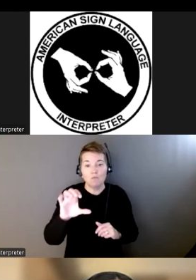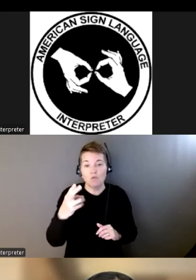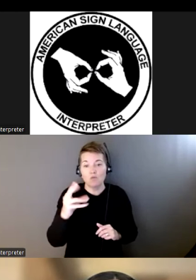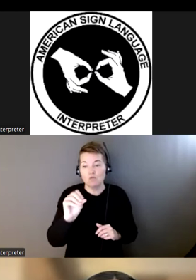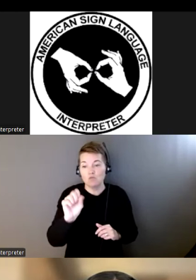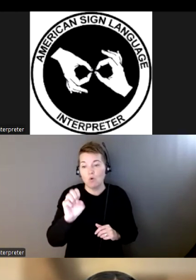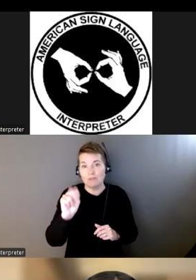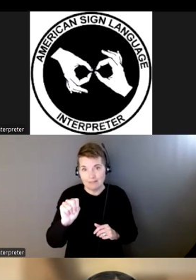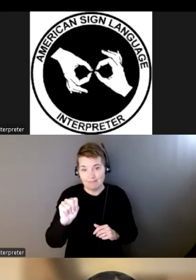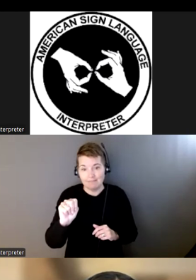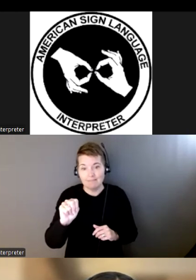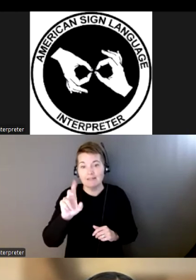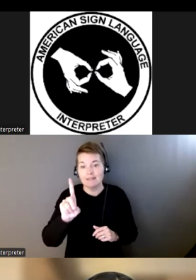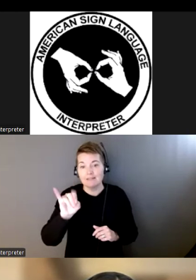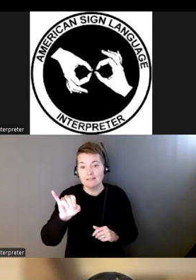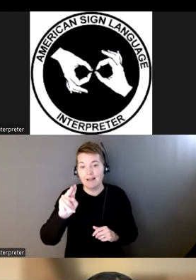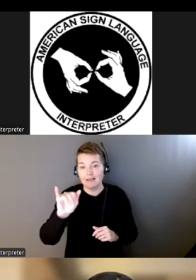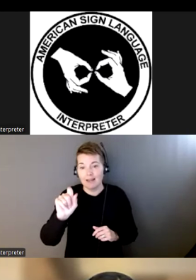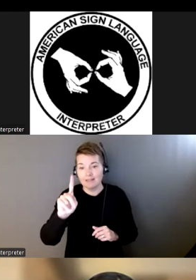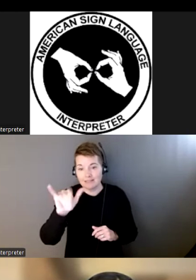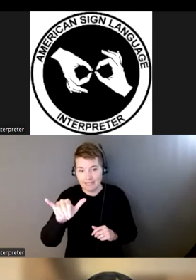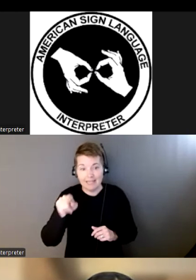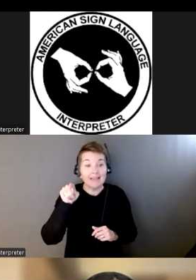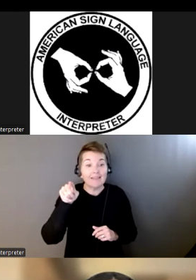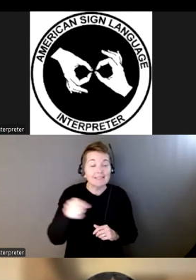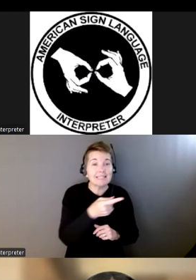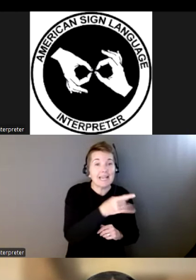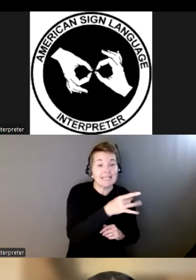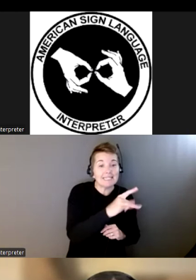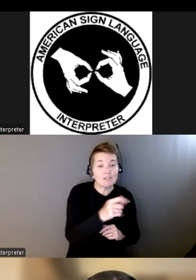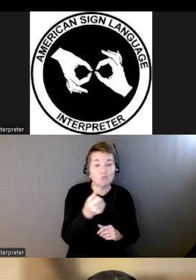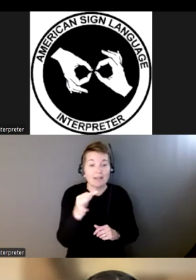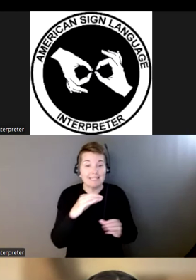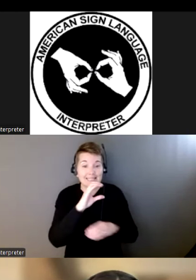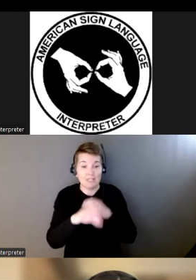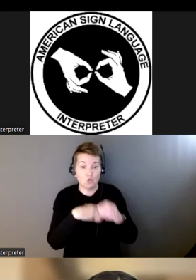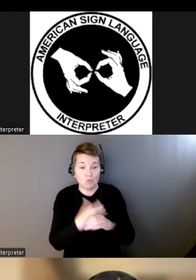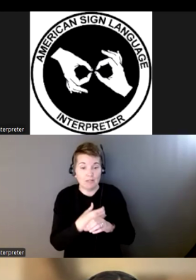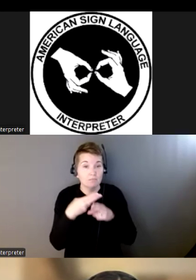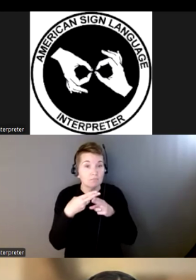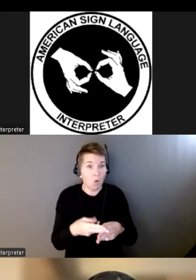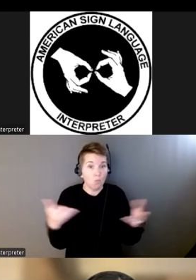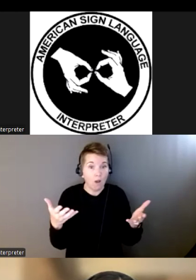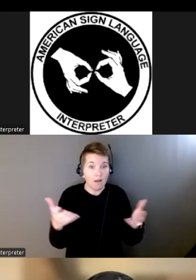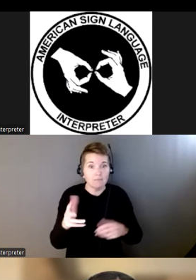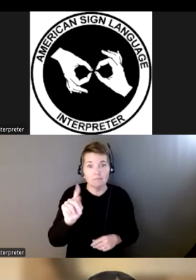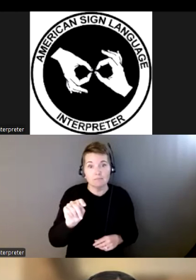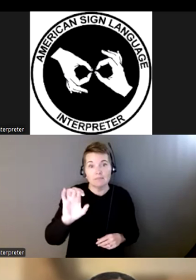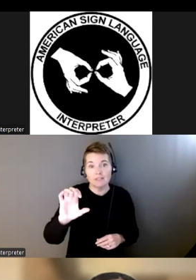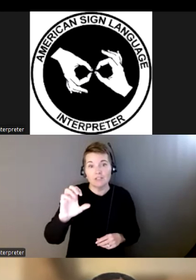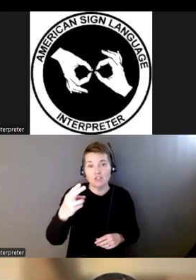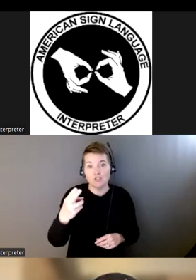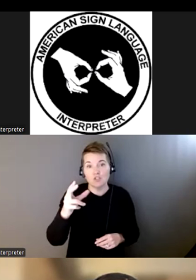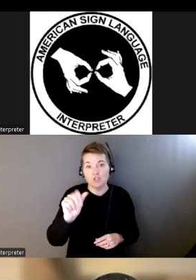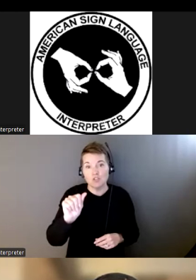19th centuries, called 책거리, that I was personally drawn to. So 책 means books